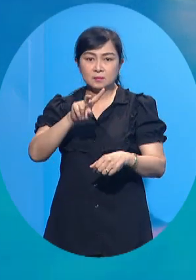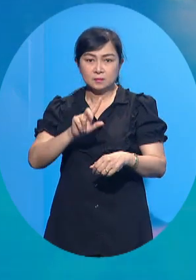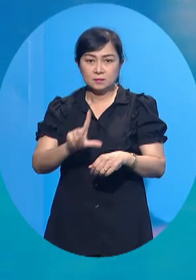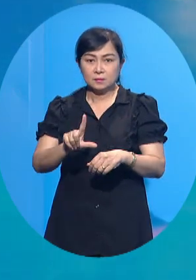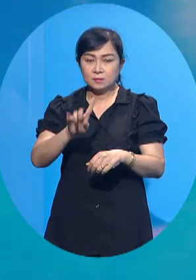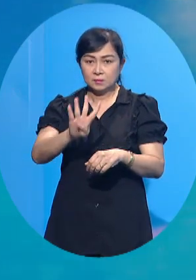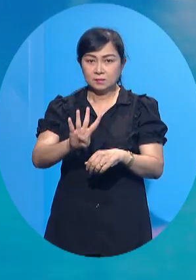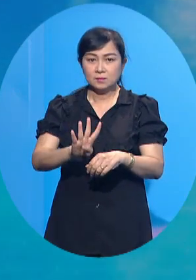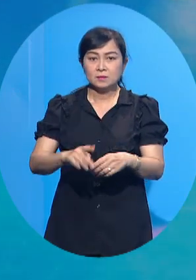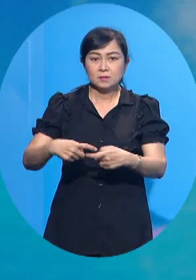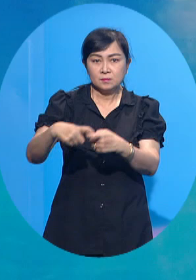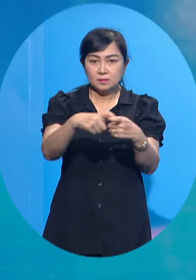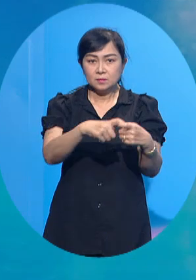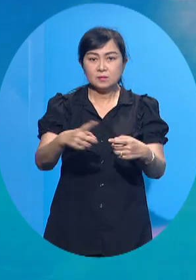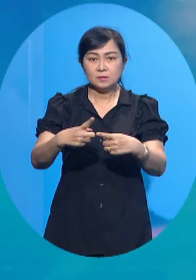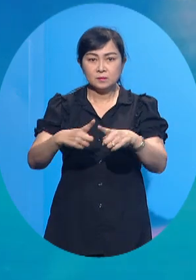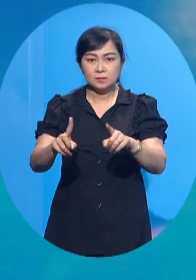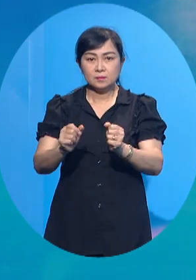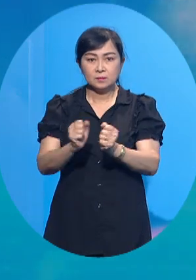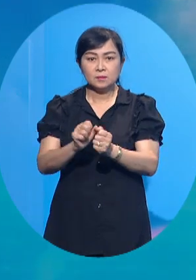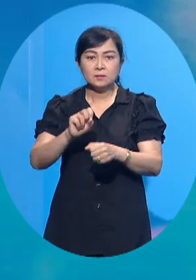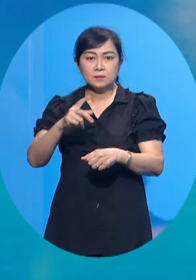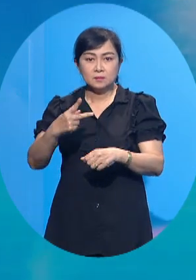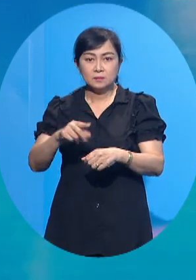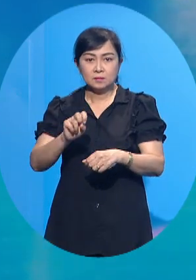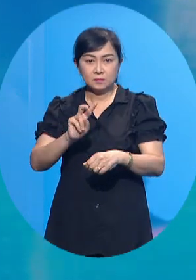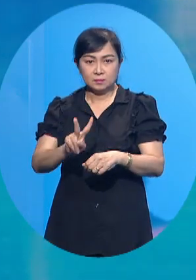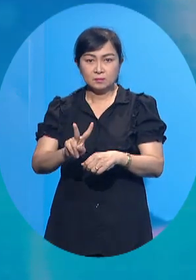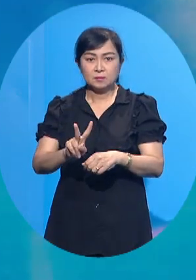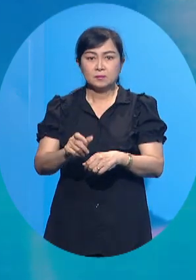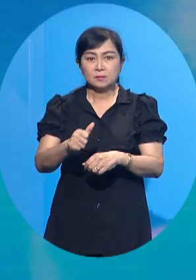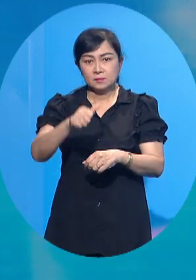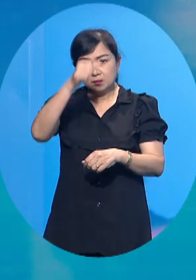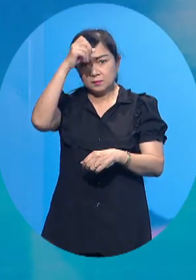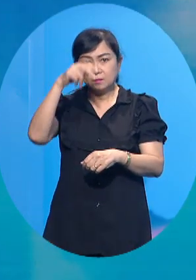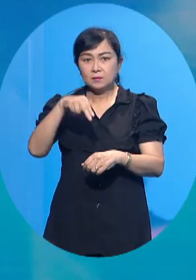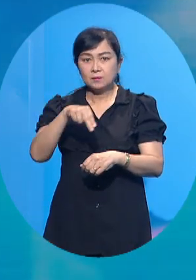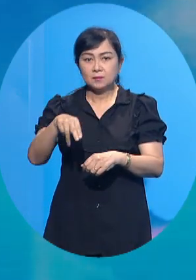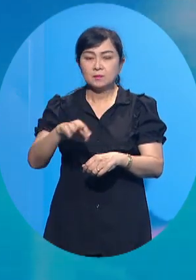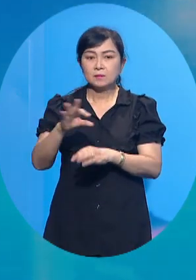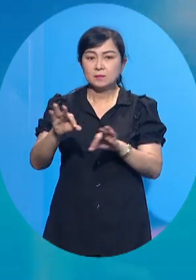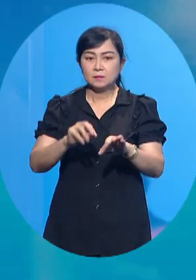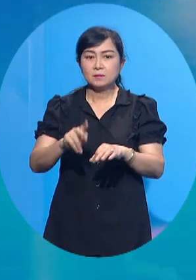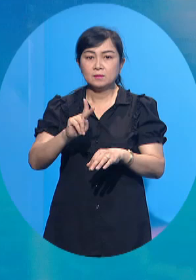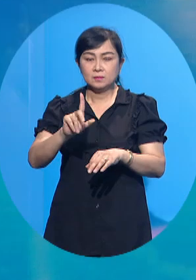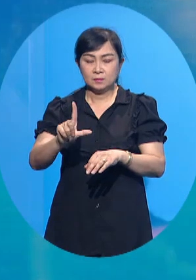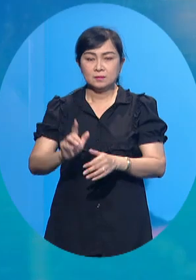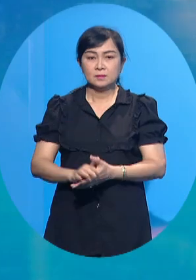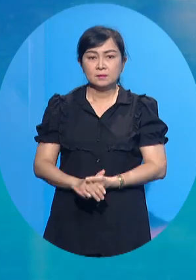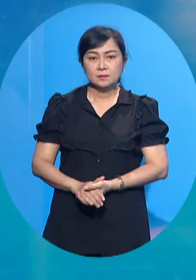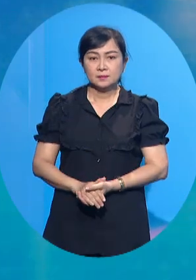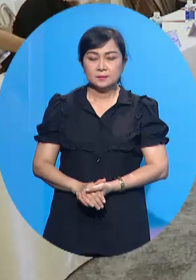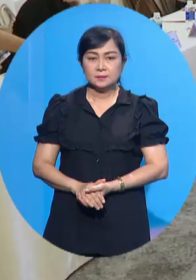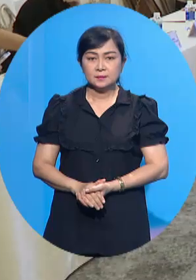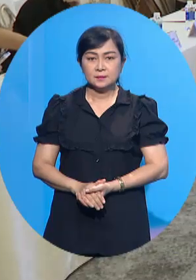là diễn đàn kết nối đa chiều giữa các doanh nghiệp, tập thể sư phạm và sinh viên tiêu biểu của Trường Đại học Ngoại ngữ Tin học Thành phố Hồ Chí Minh, Hoplit.